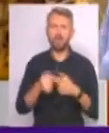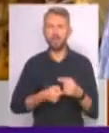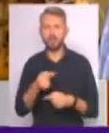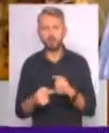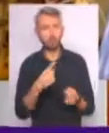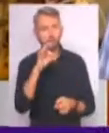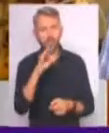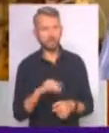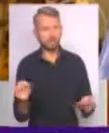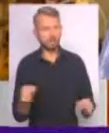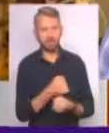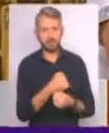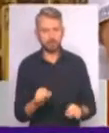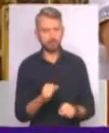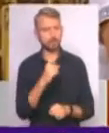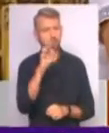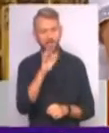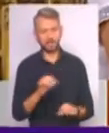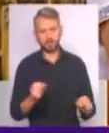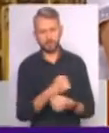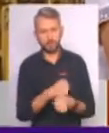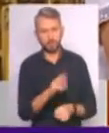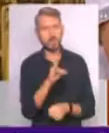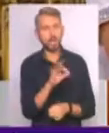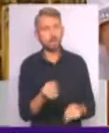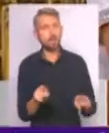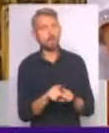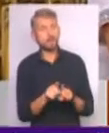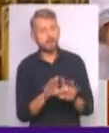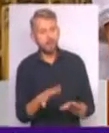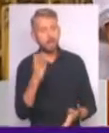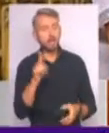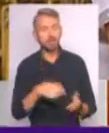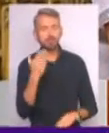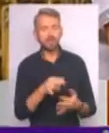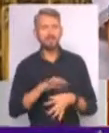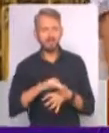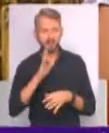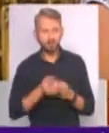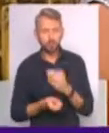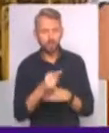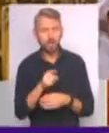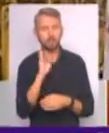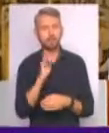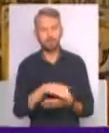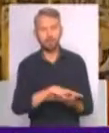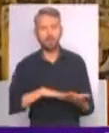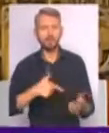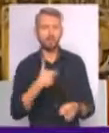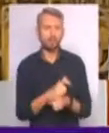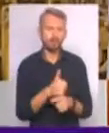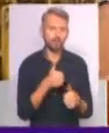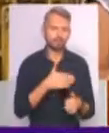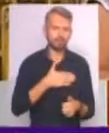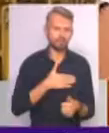так. Невозможно. На 100% невозможно. Но, тем не менее, даже если болезни будут возникать, они будут протекать более